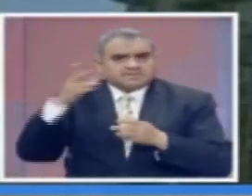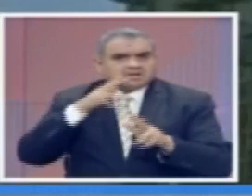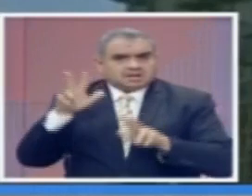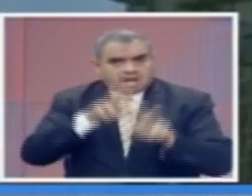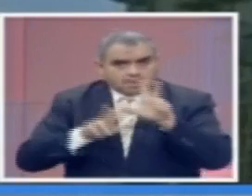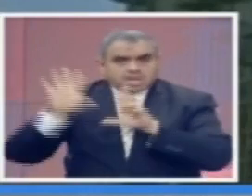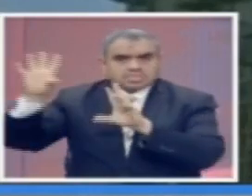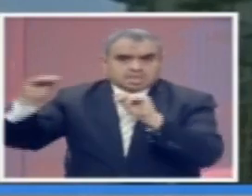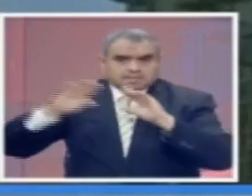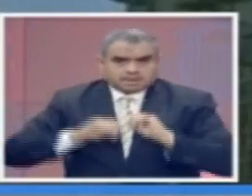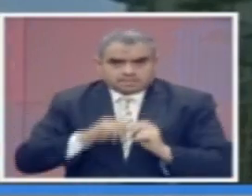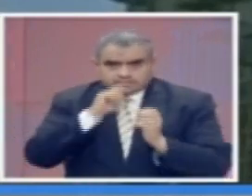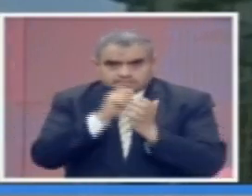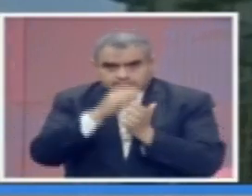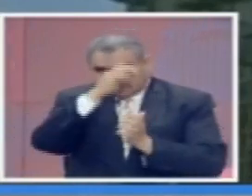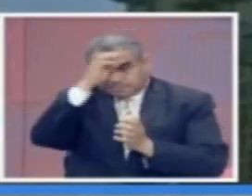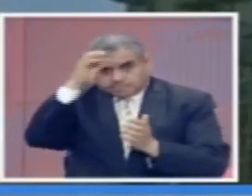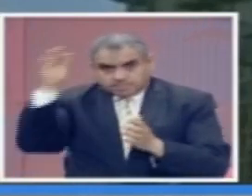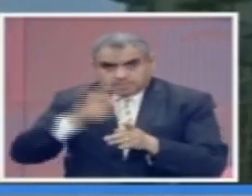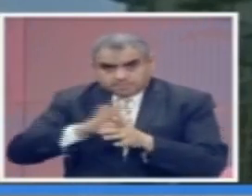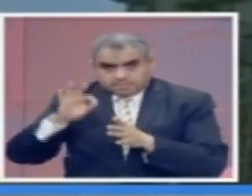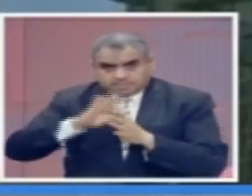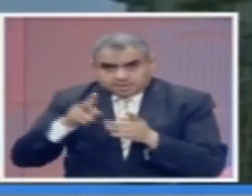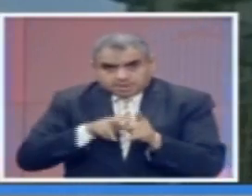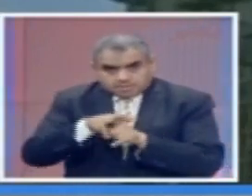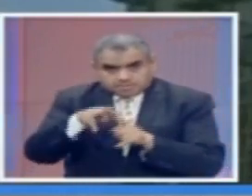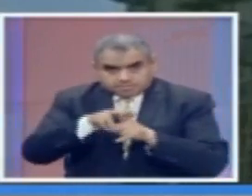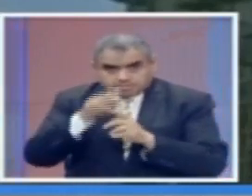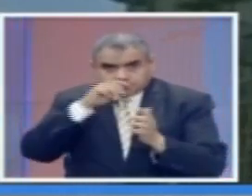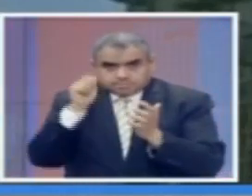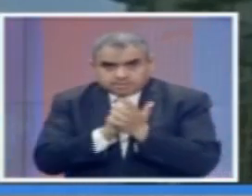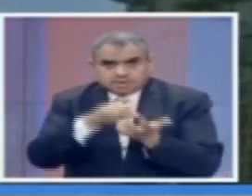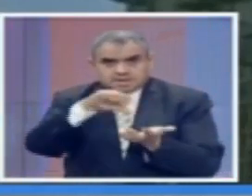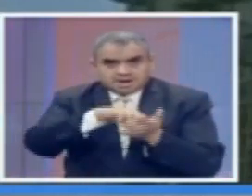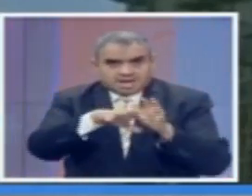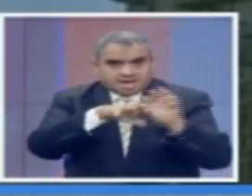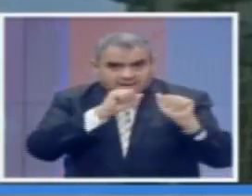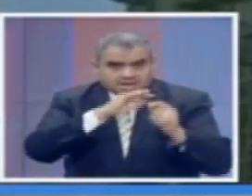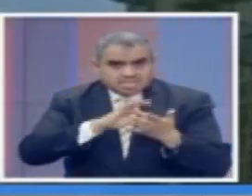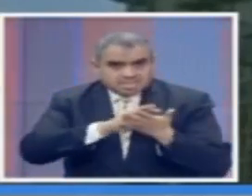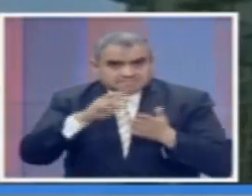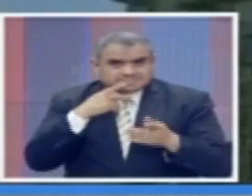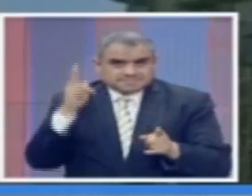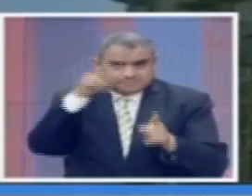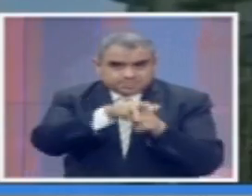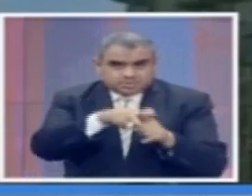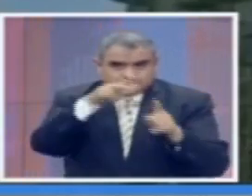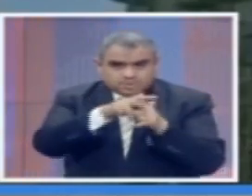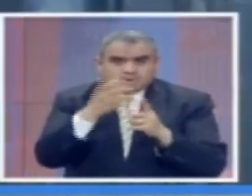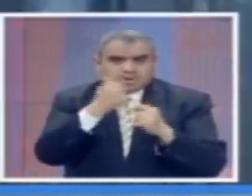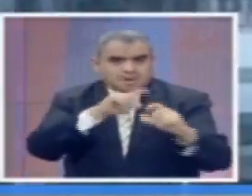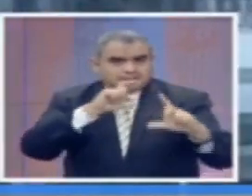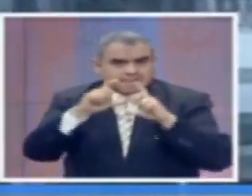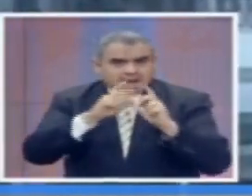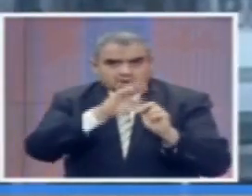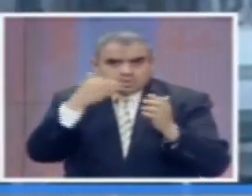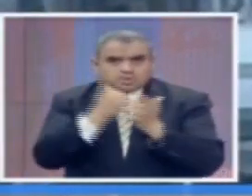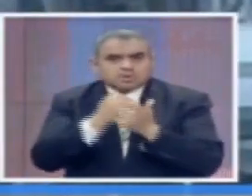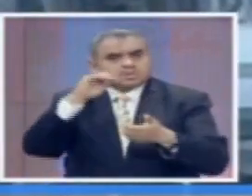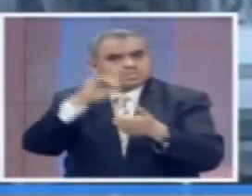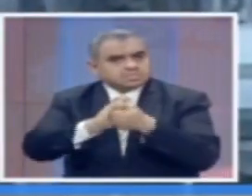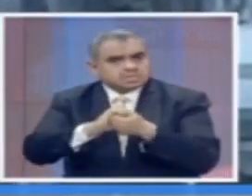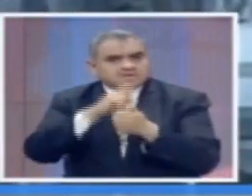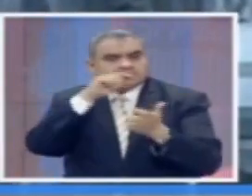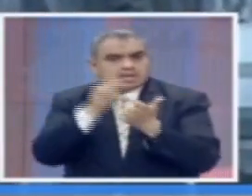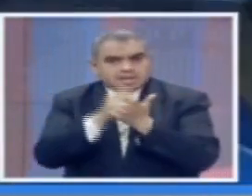كما نوه إلى أنه في حال تم إلغاء العقوبات المفروضة على صادرات النفط الإيرانية والمبادلات البنكية والتجارية سوف تعود طهران إلى